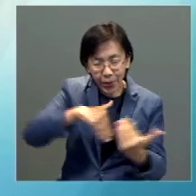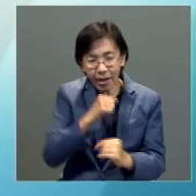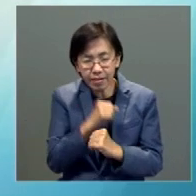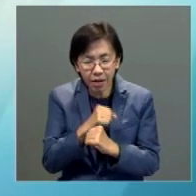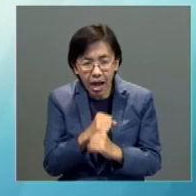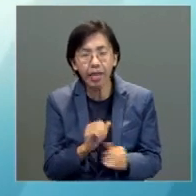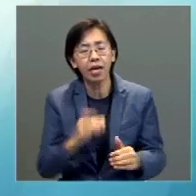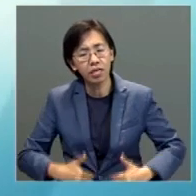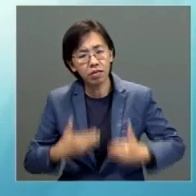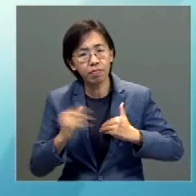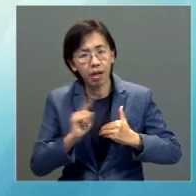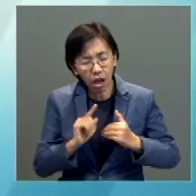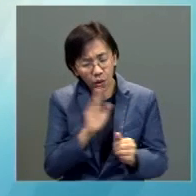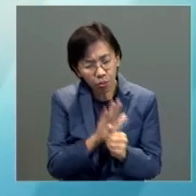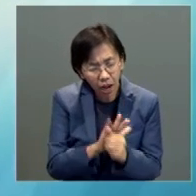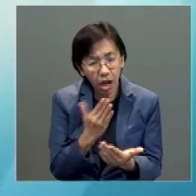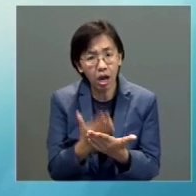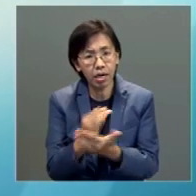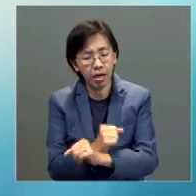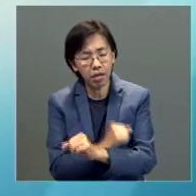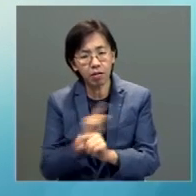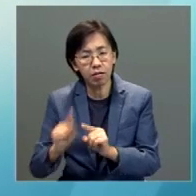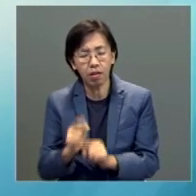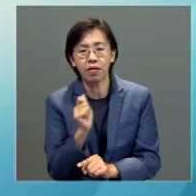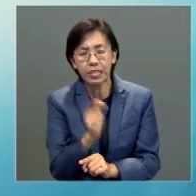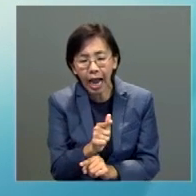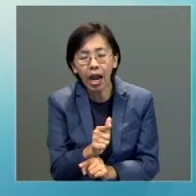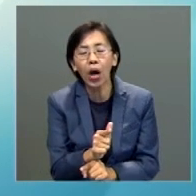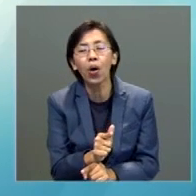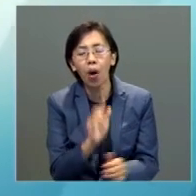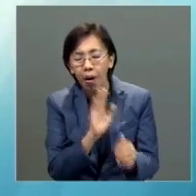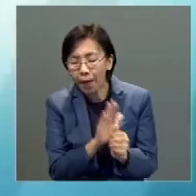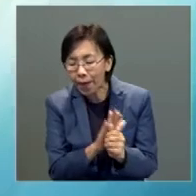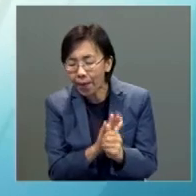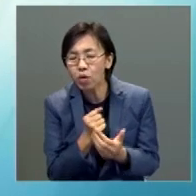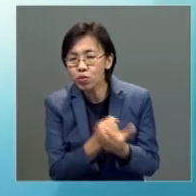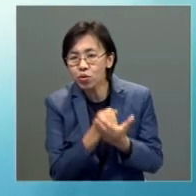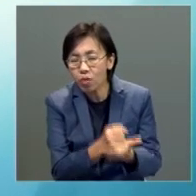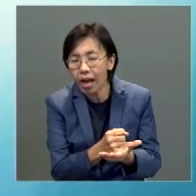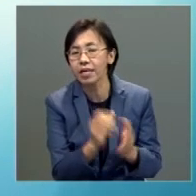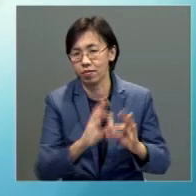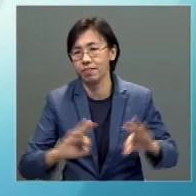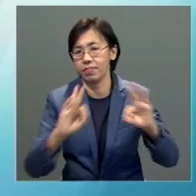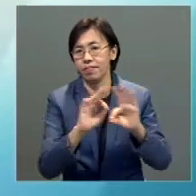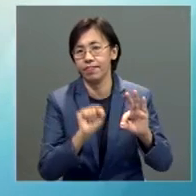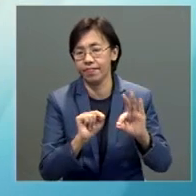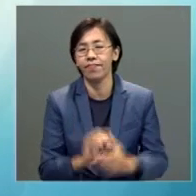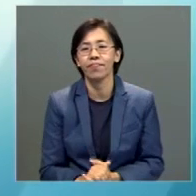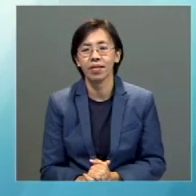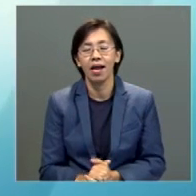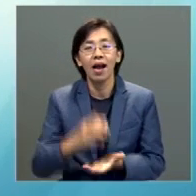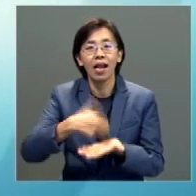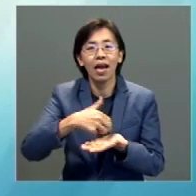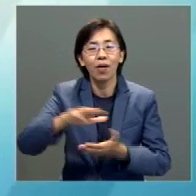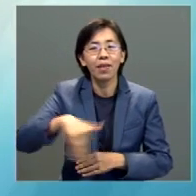เป็นอยู่นะครับแล้วก็เรื่องของค่าตอบแทนอะไรต่างๆด้วยซึ่งอันนี้นำเรียนว่ามีความสำคัญทีเดียวนะครับอันนี้ก็รายงาน